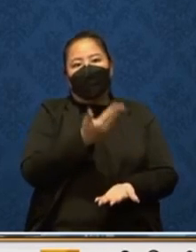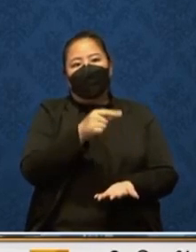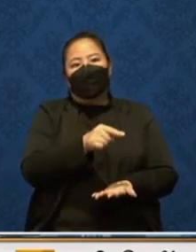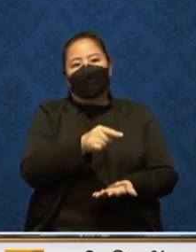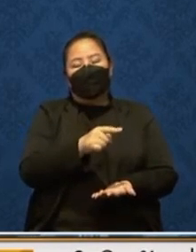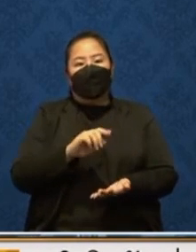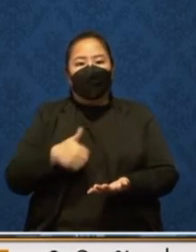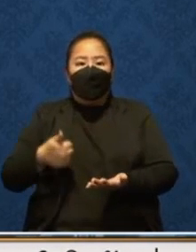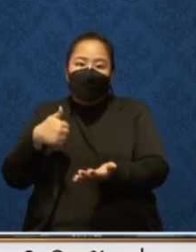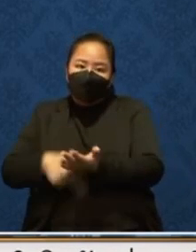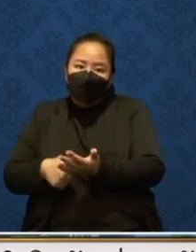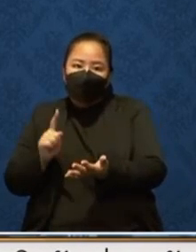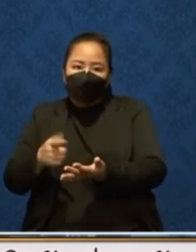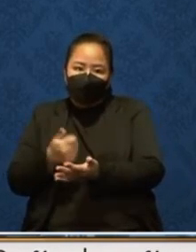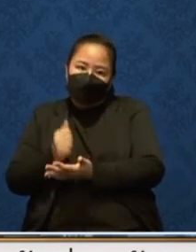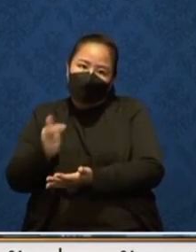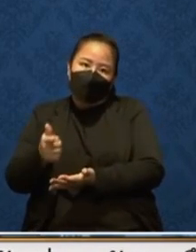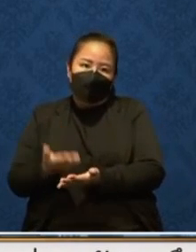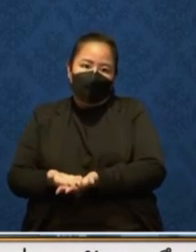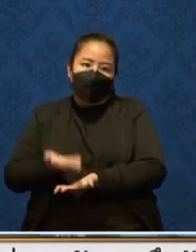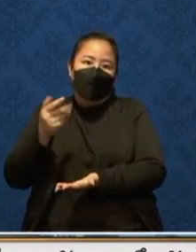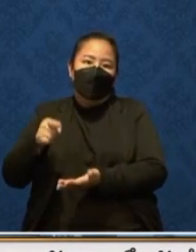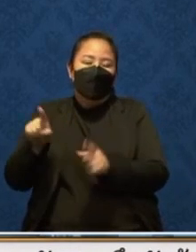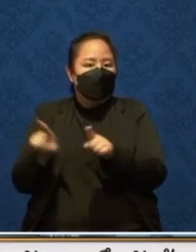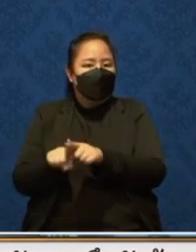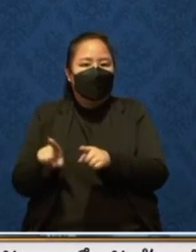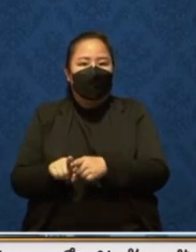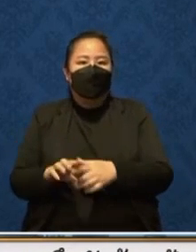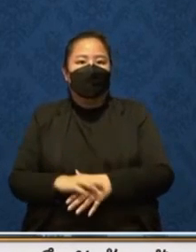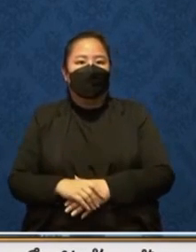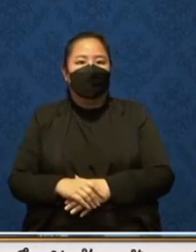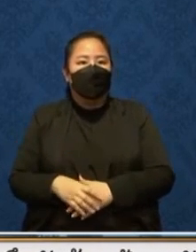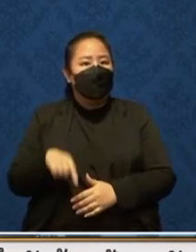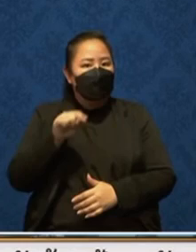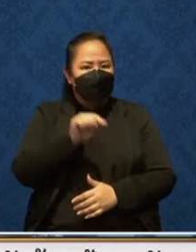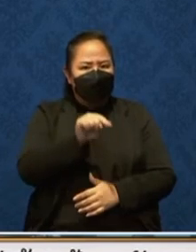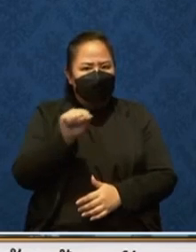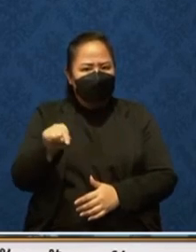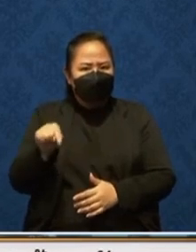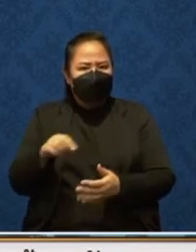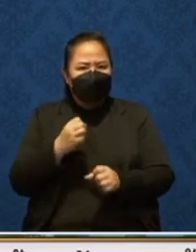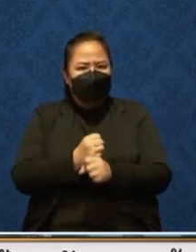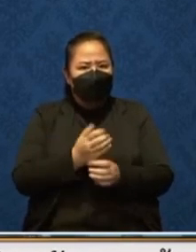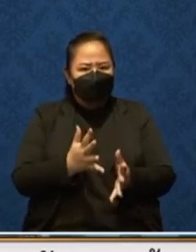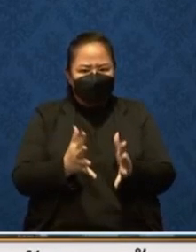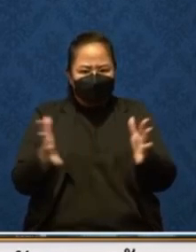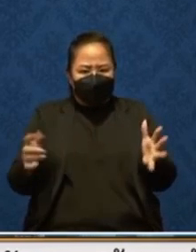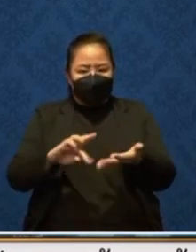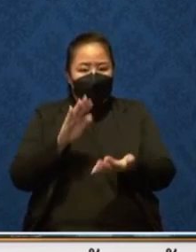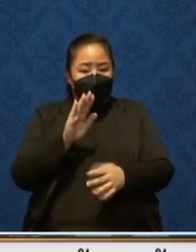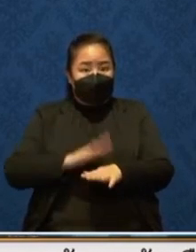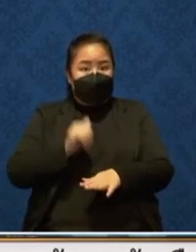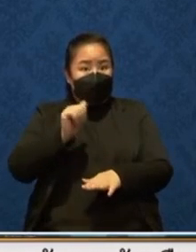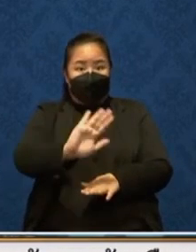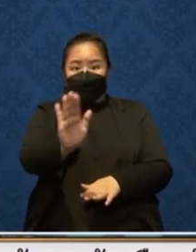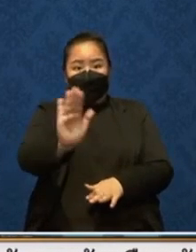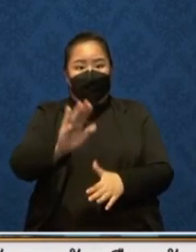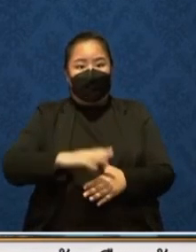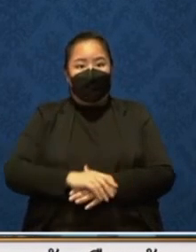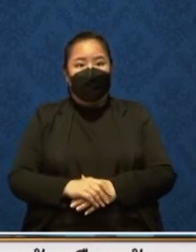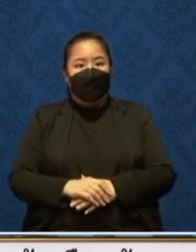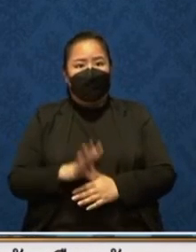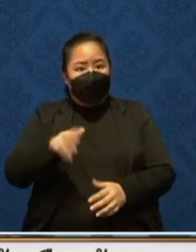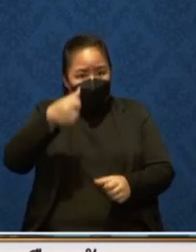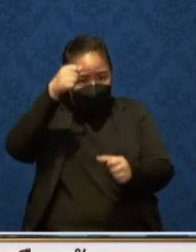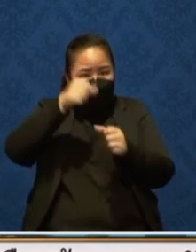packages tomented็ตองมารวมจ่ายแลงขึ้นเพกทสั่งให้ส้างเยอะเยอะไม่ได้แลวเก่ง ท่านประยตตอง